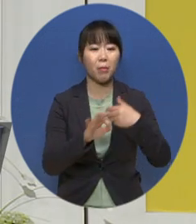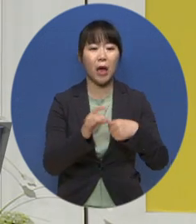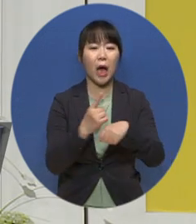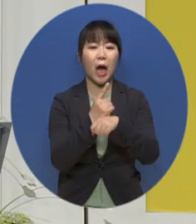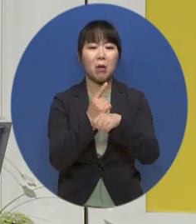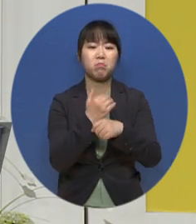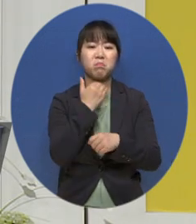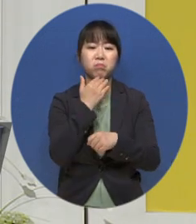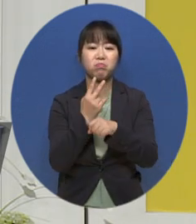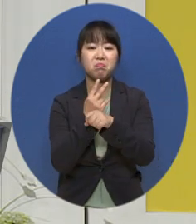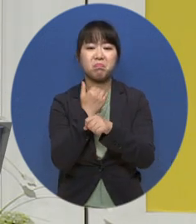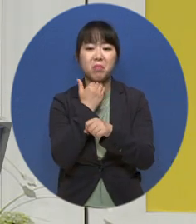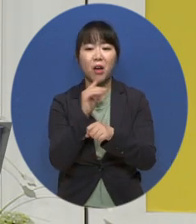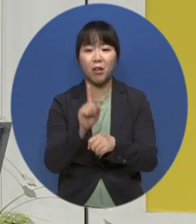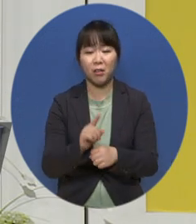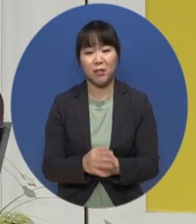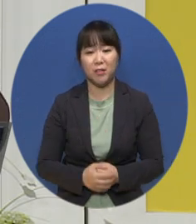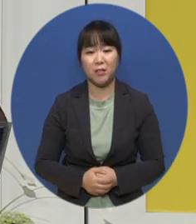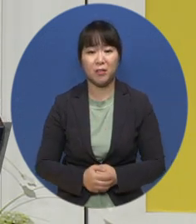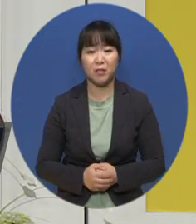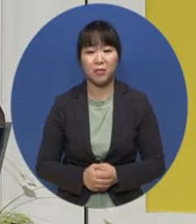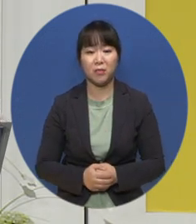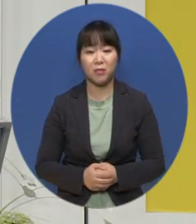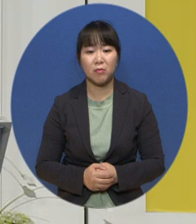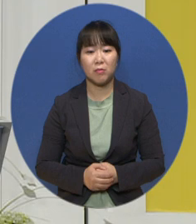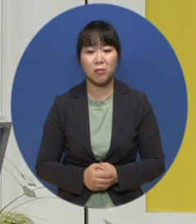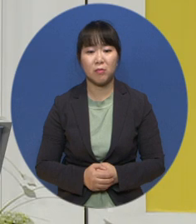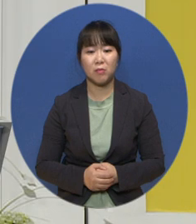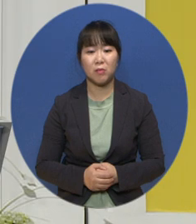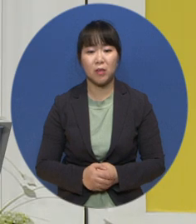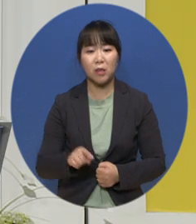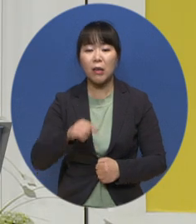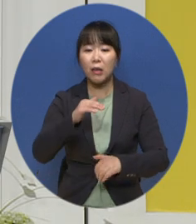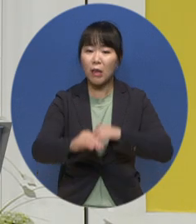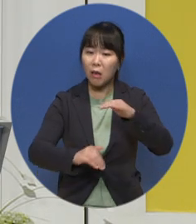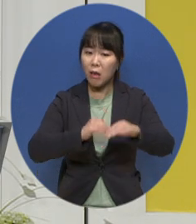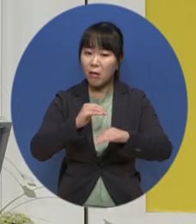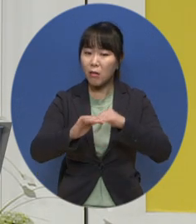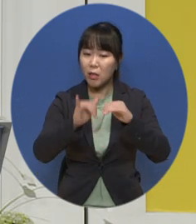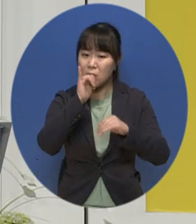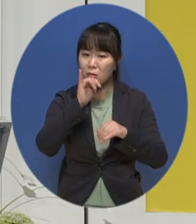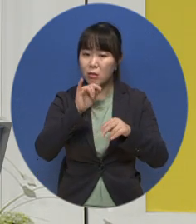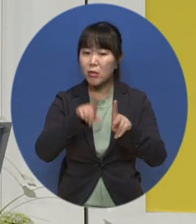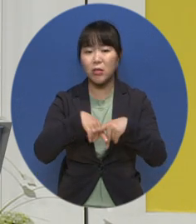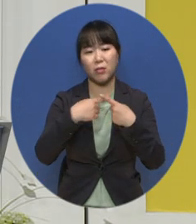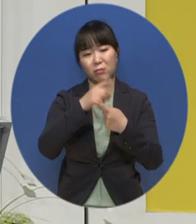시간이 걸리게 습니다 2 시간이 걸리게 씁니까 그런데 전액 예산이 맨 이란 이해가 안갑니다